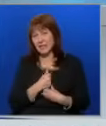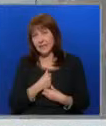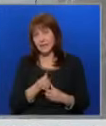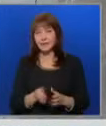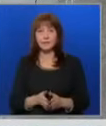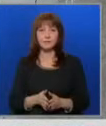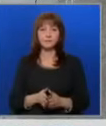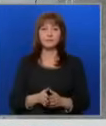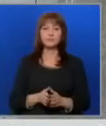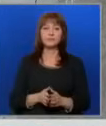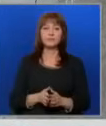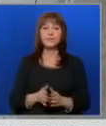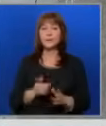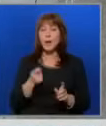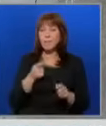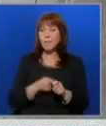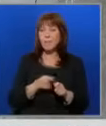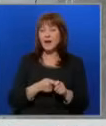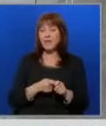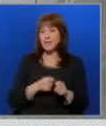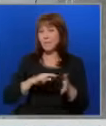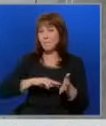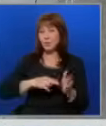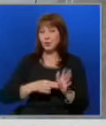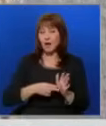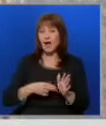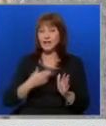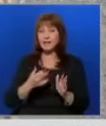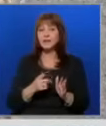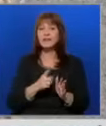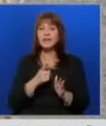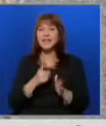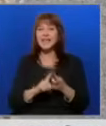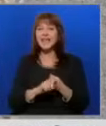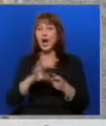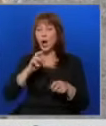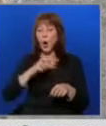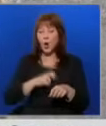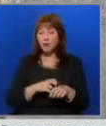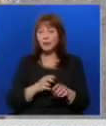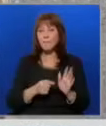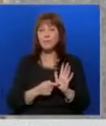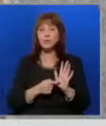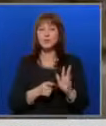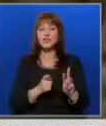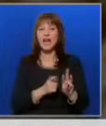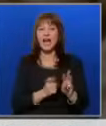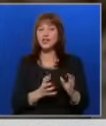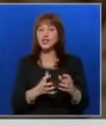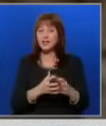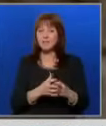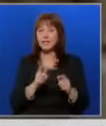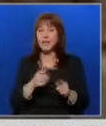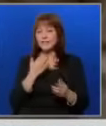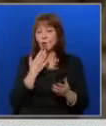подробностите. Освен поправени протоколи извън секциите и нелегитимен хеш-код на машините, посочени вчера от щаба на Ваня Григорова, днес